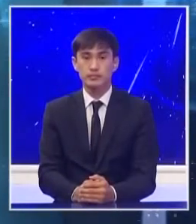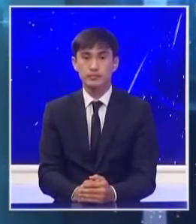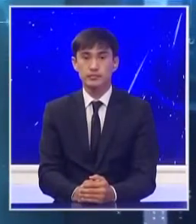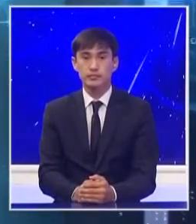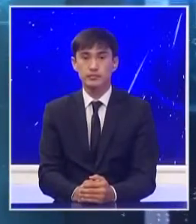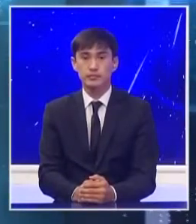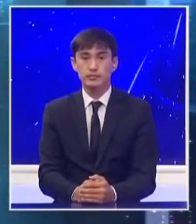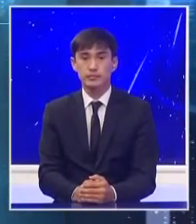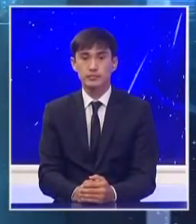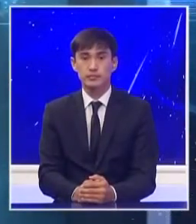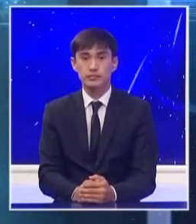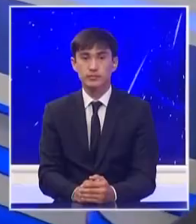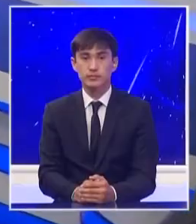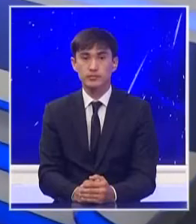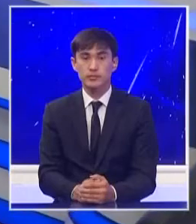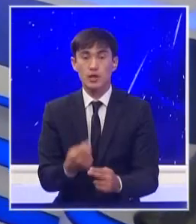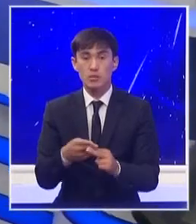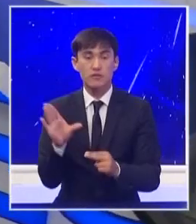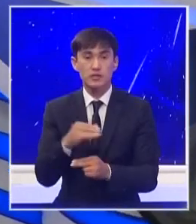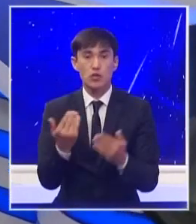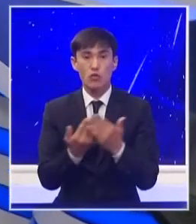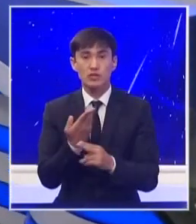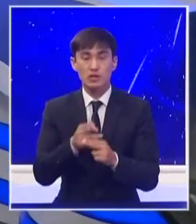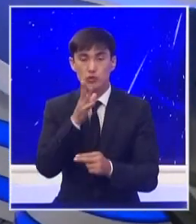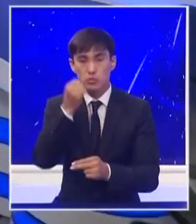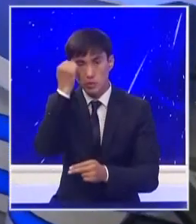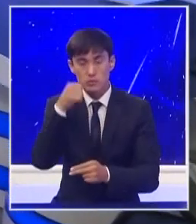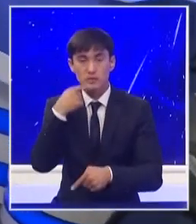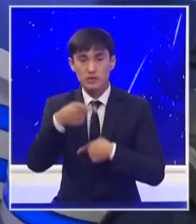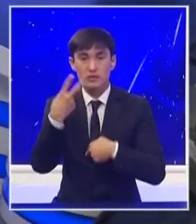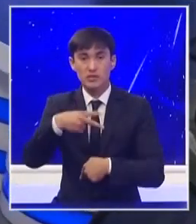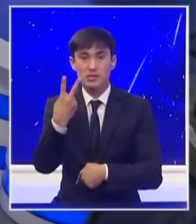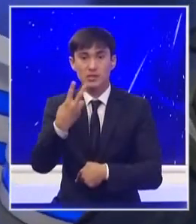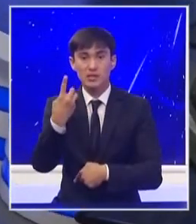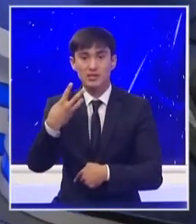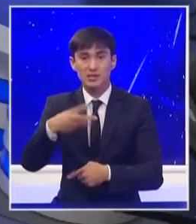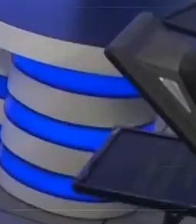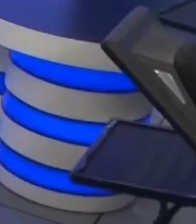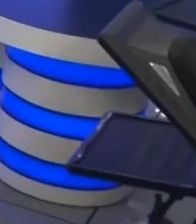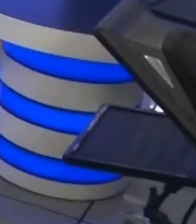Это были все новости к этому часу. Увидимся в 21:30.